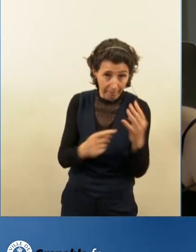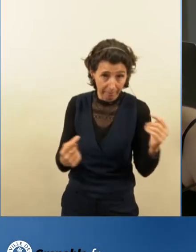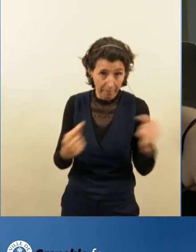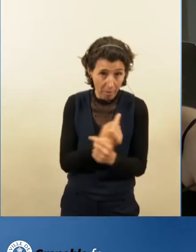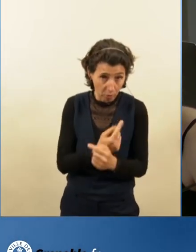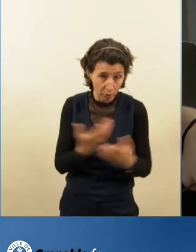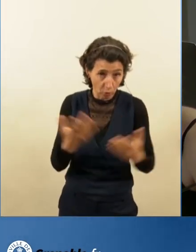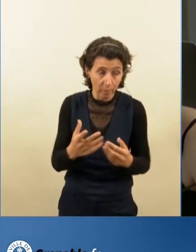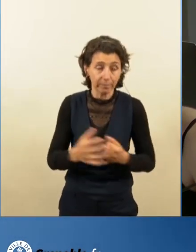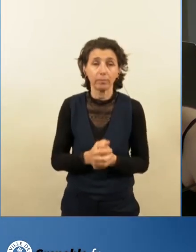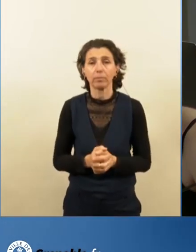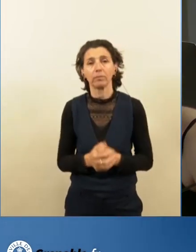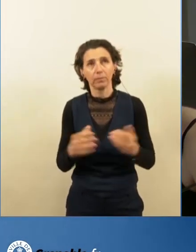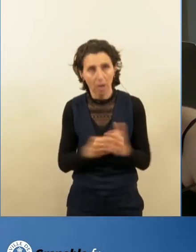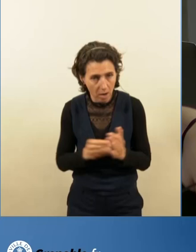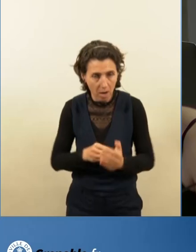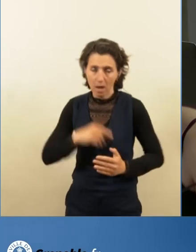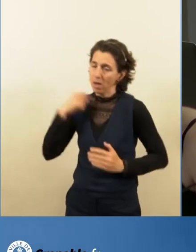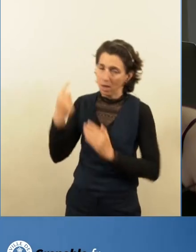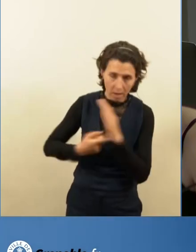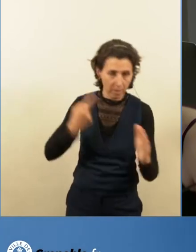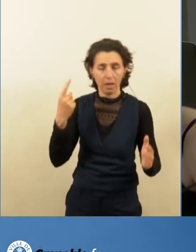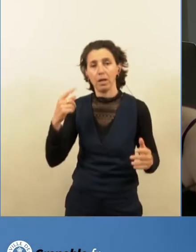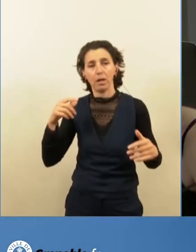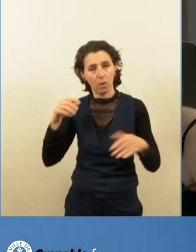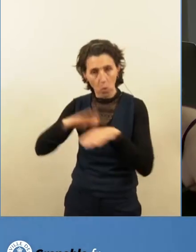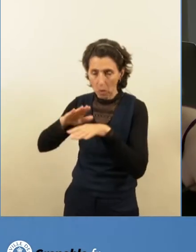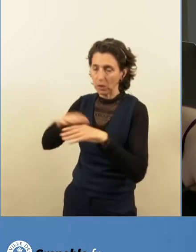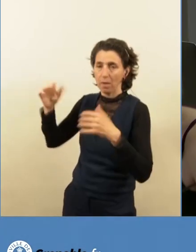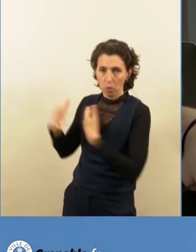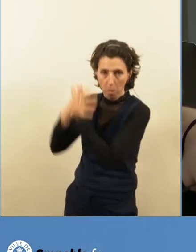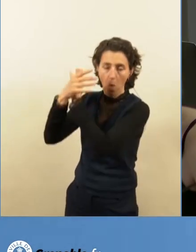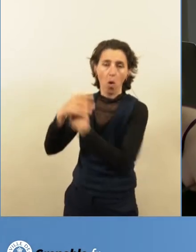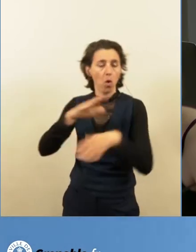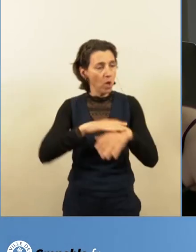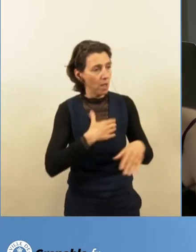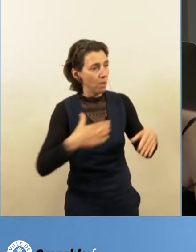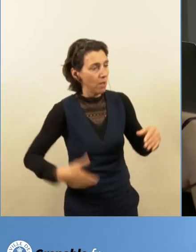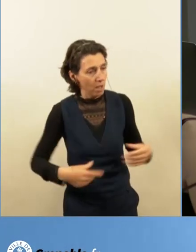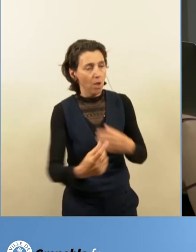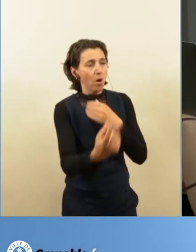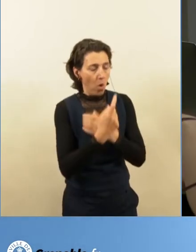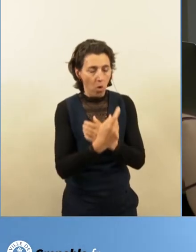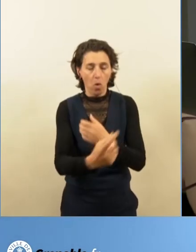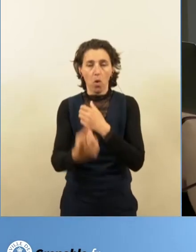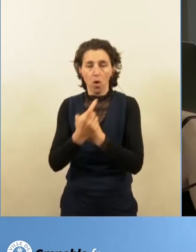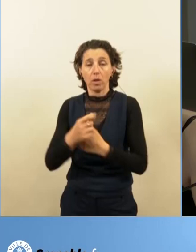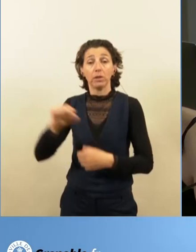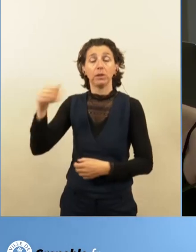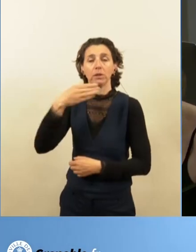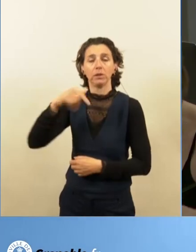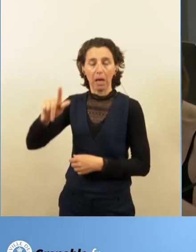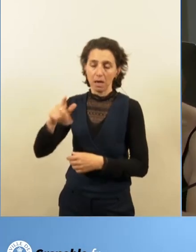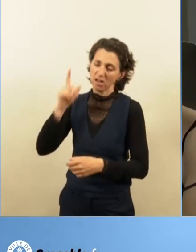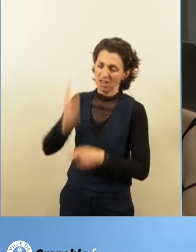attaquez encore et toujours à chaque conseil métropolitain à chaque conseil municipal le SMAG on sent que vous avez du mal